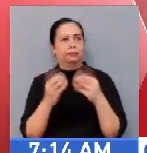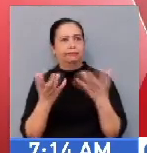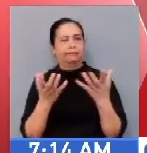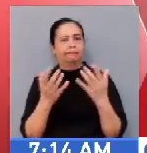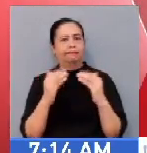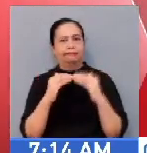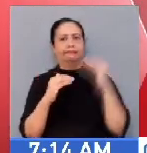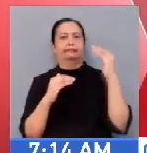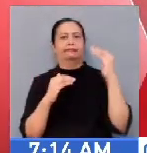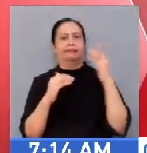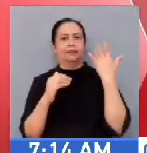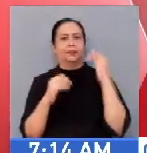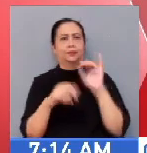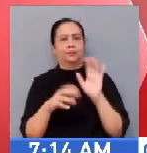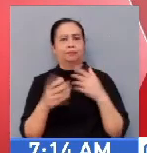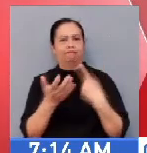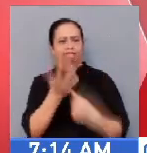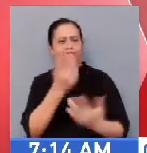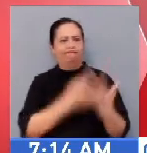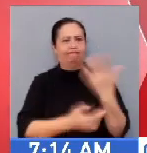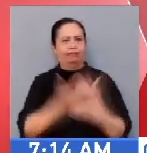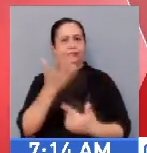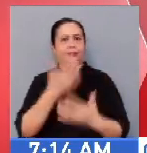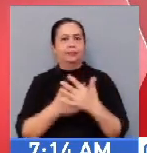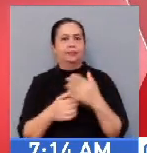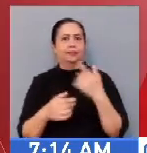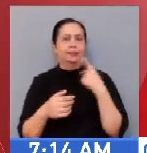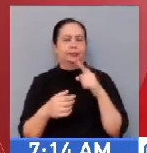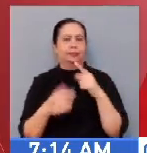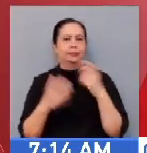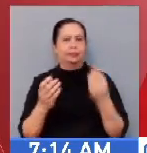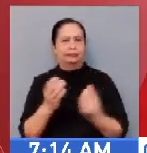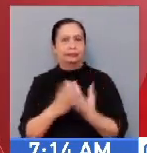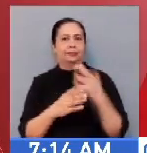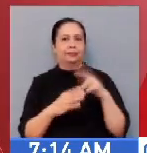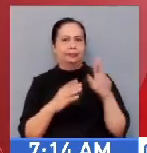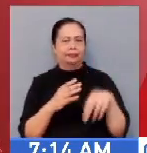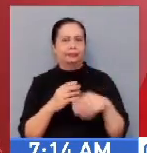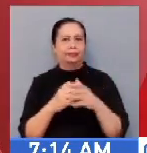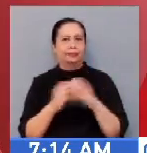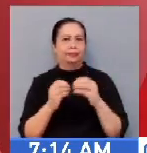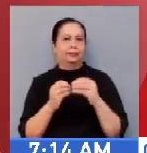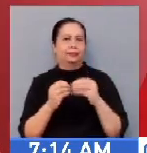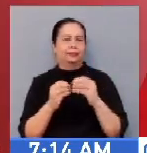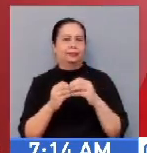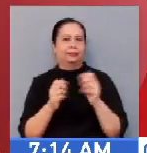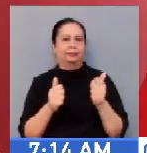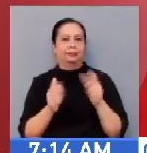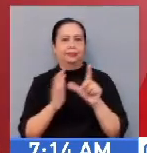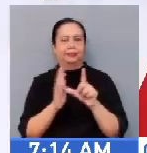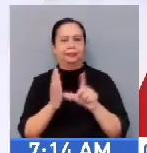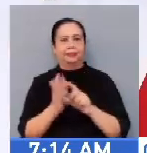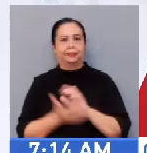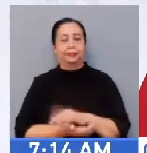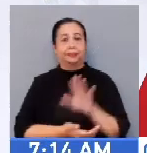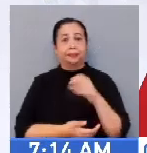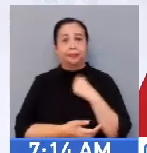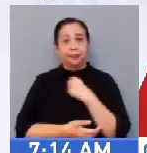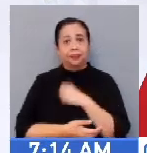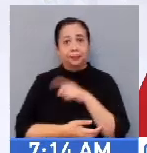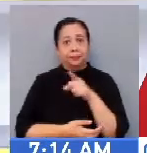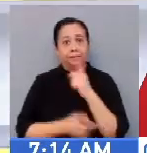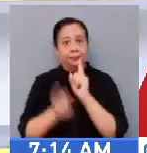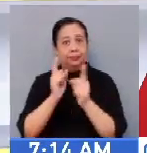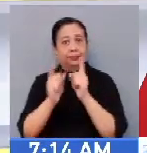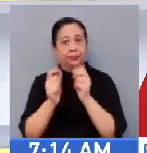masisiglang debate. Opo. Para magbunga ng mga higit pang maayos na batas. Okay, Senador, nakapag-usap na ba kayo ni Senador